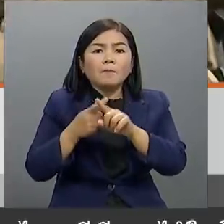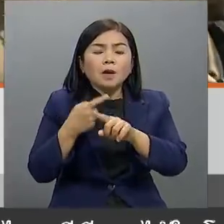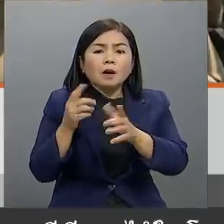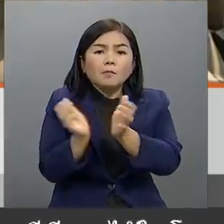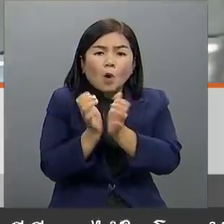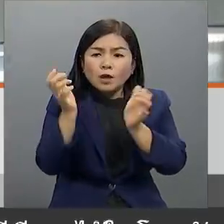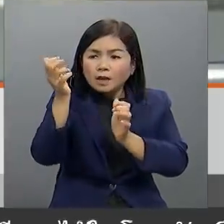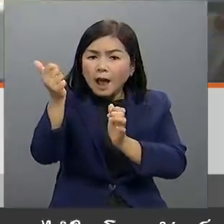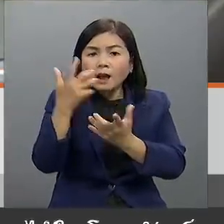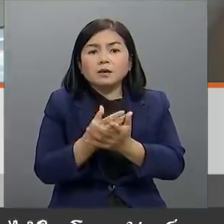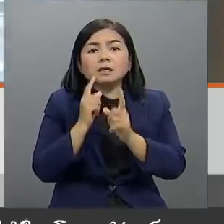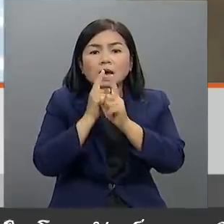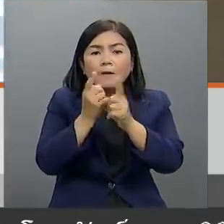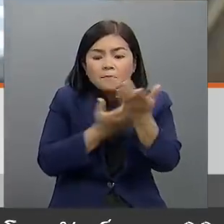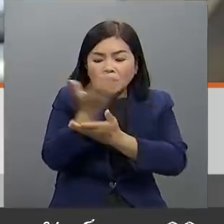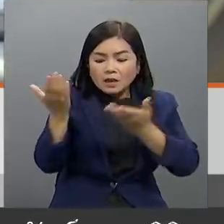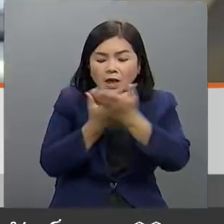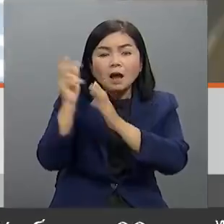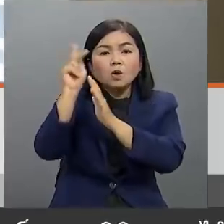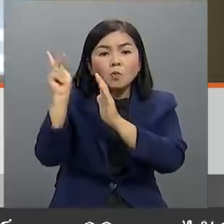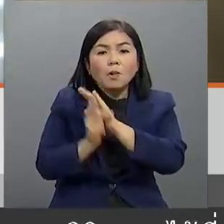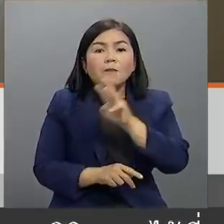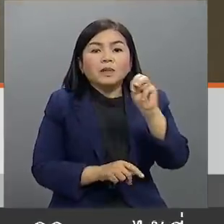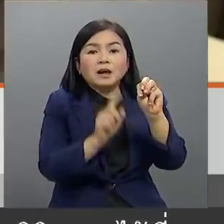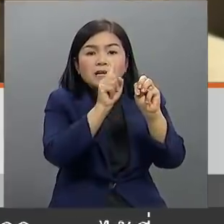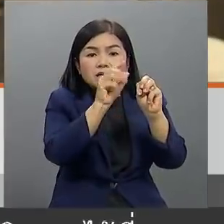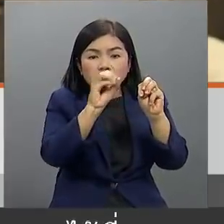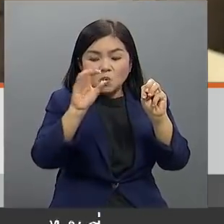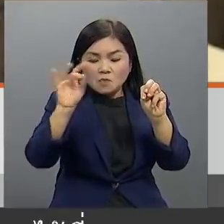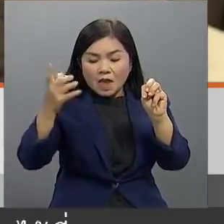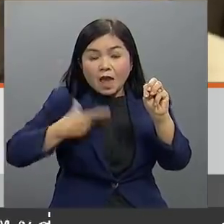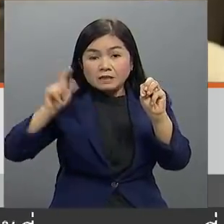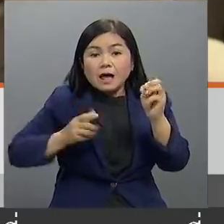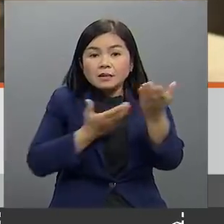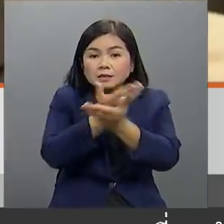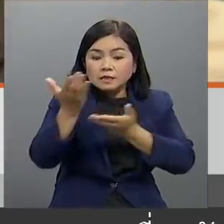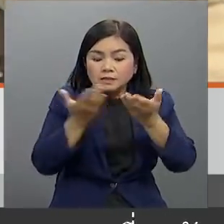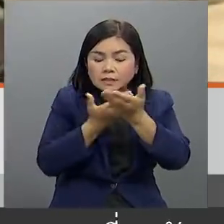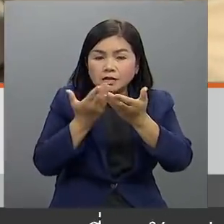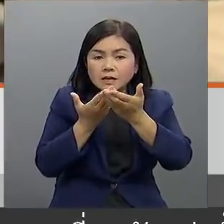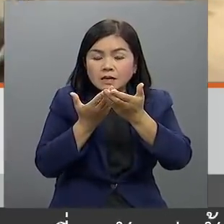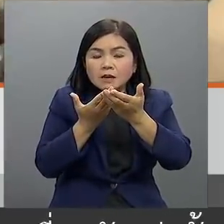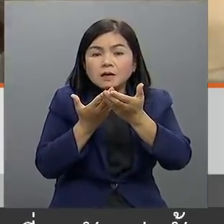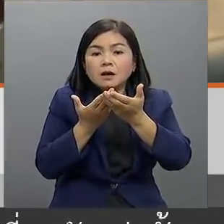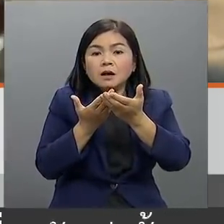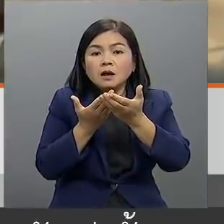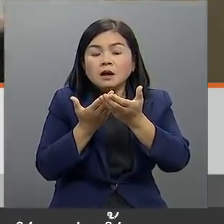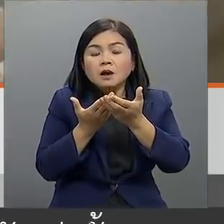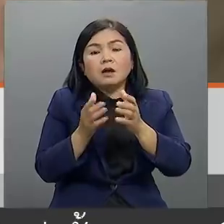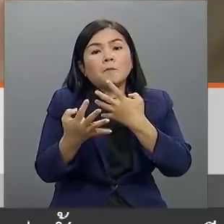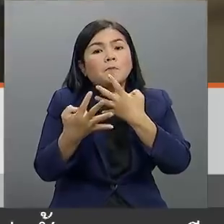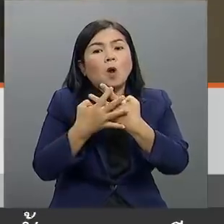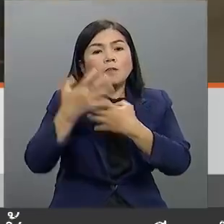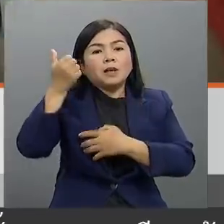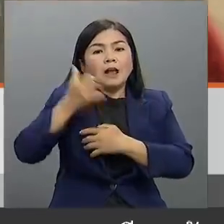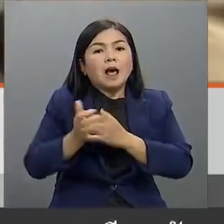อาญามาตรา108/1สารจะมีดุลพินิจสั่งไม่อนุญาตปล่อยตัวชั่วคราวได้แต่ว่าสิ่งที่